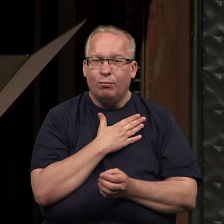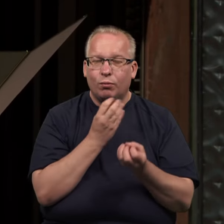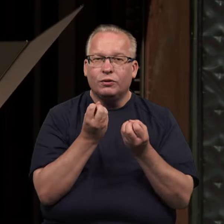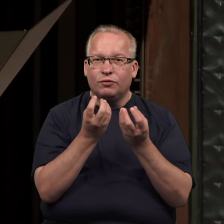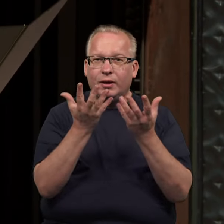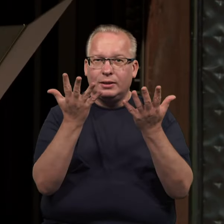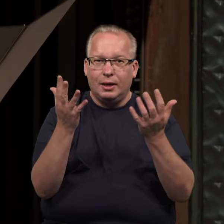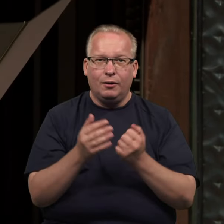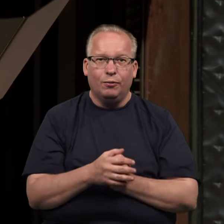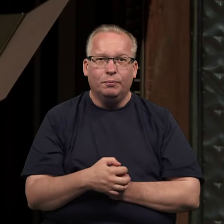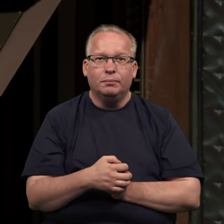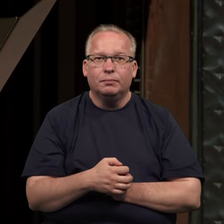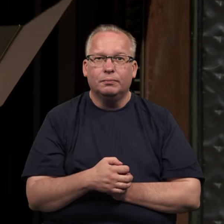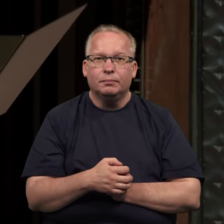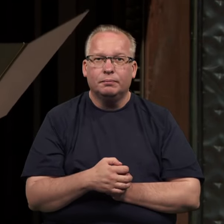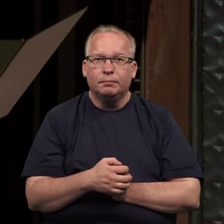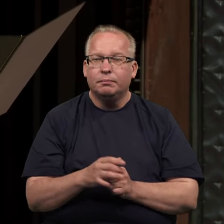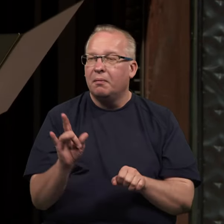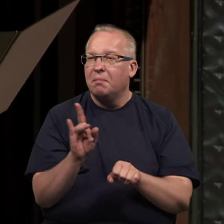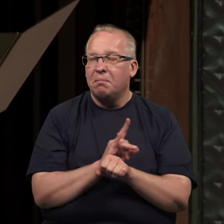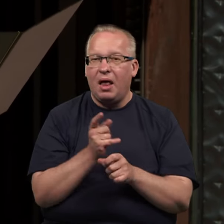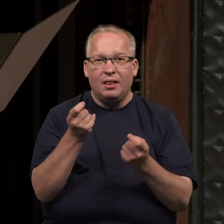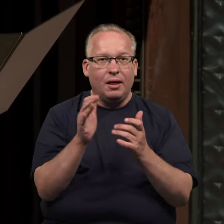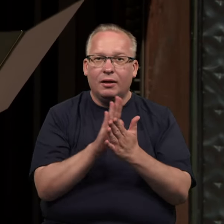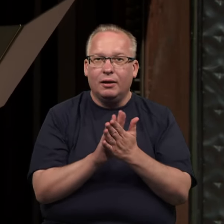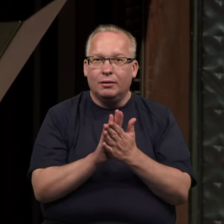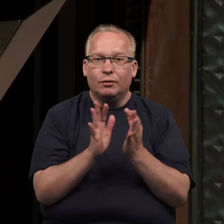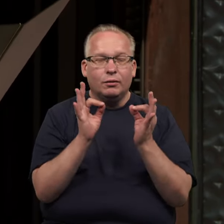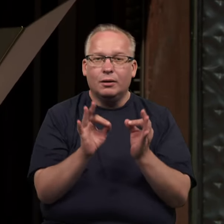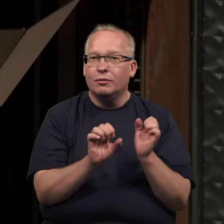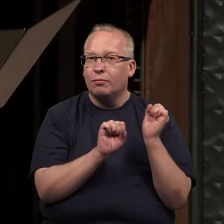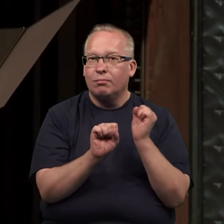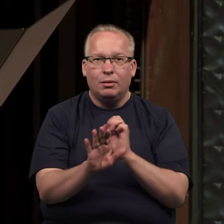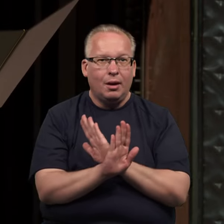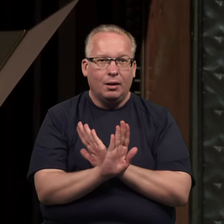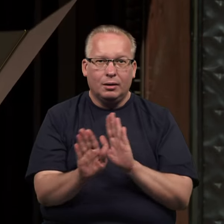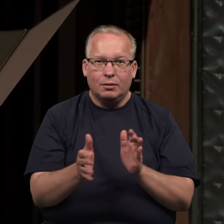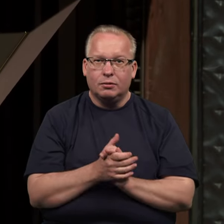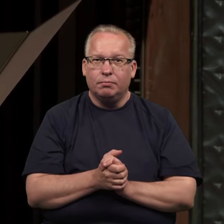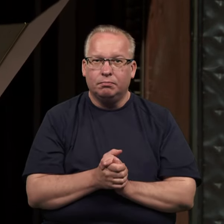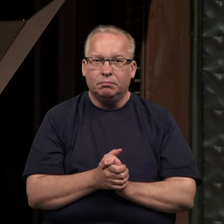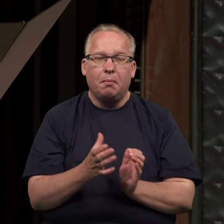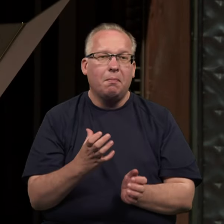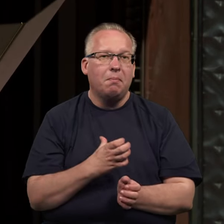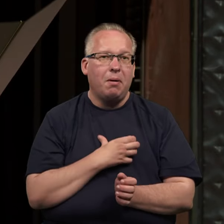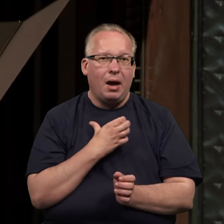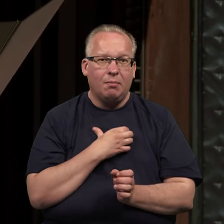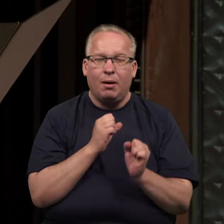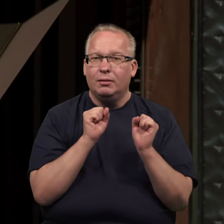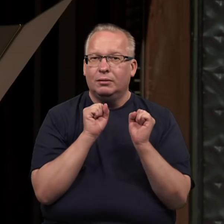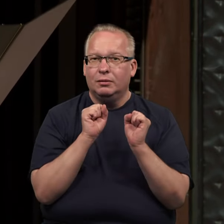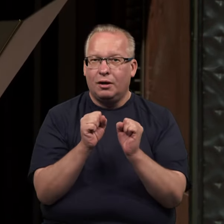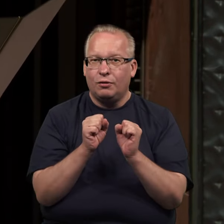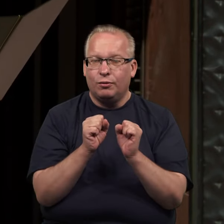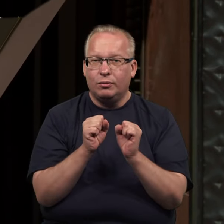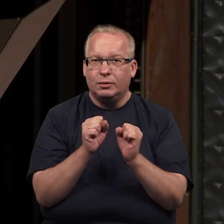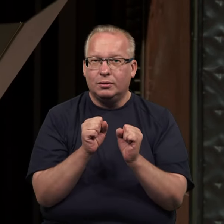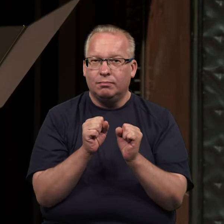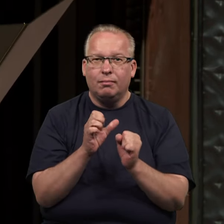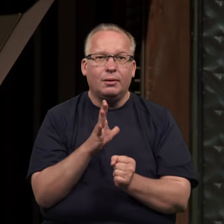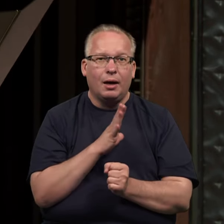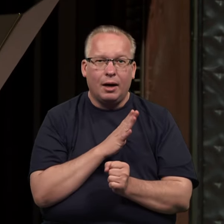šviesėjo. Melas niekad tiesos neatstos, taip kaip baimė drąsos neatstoja.